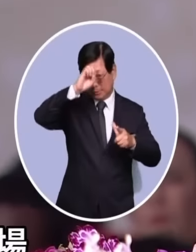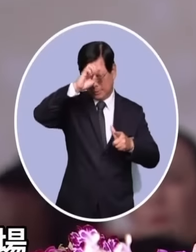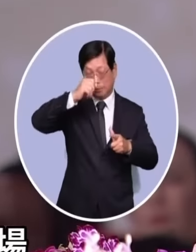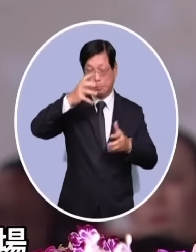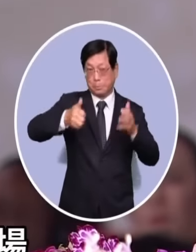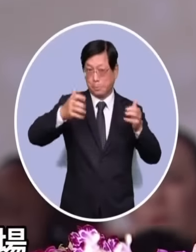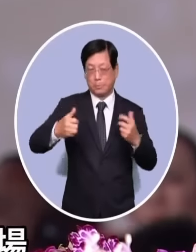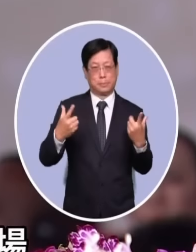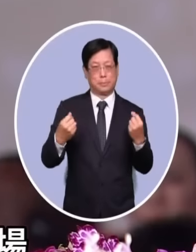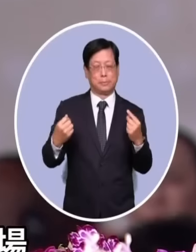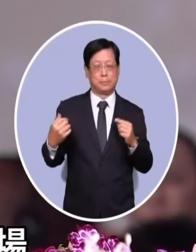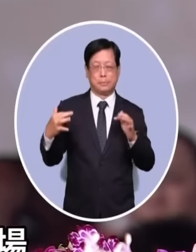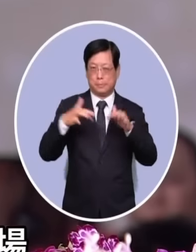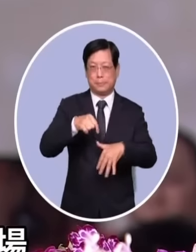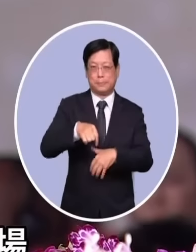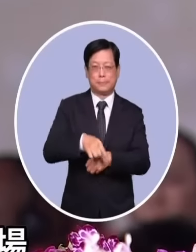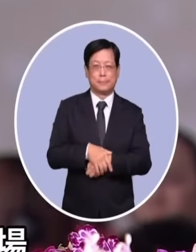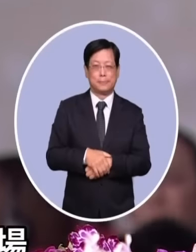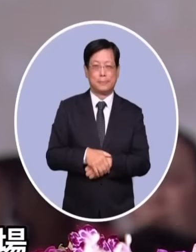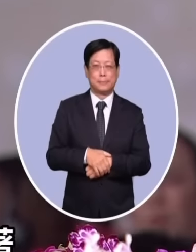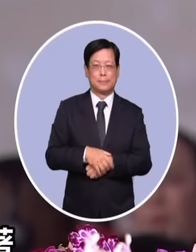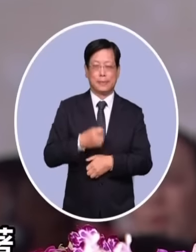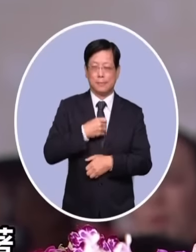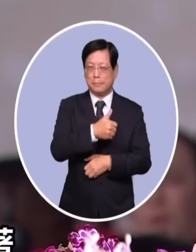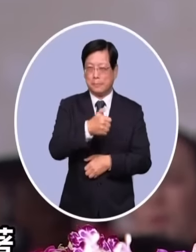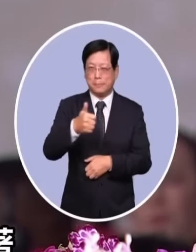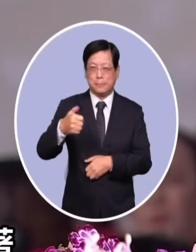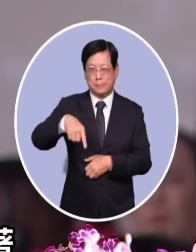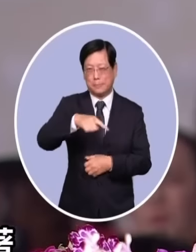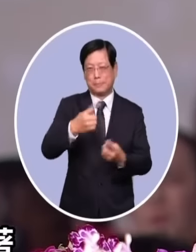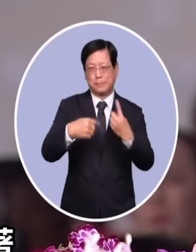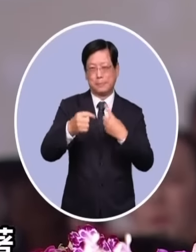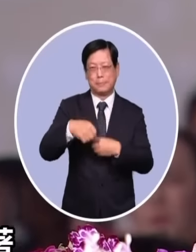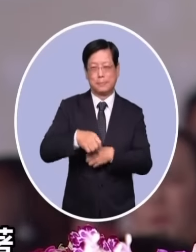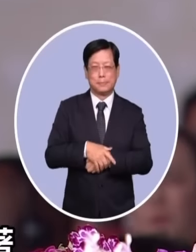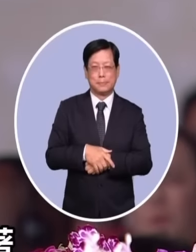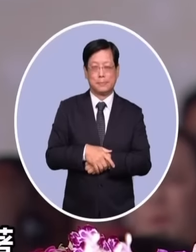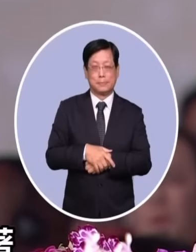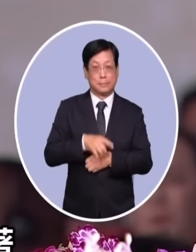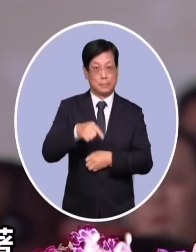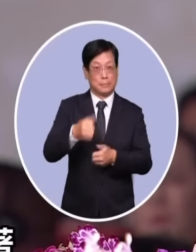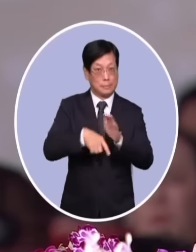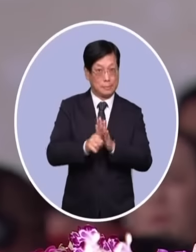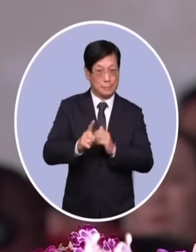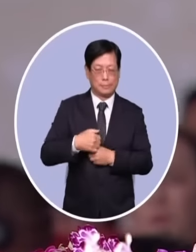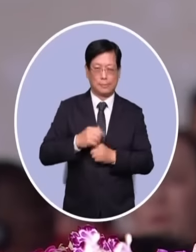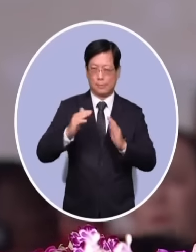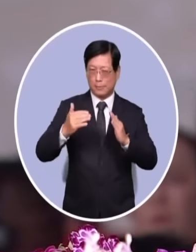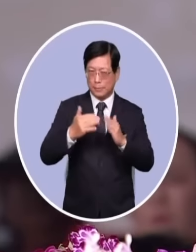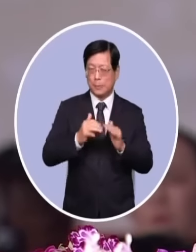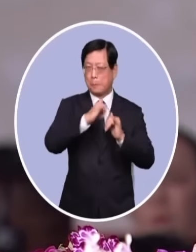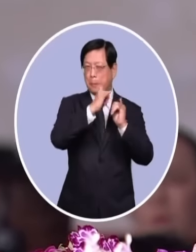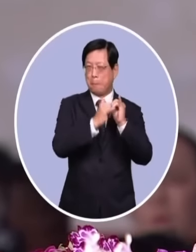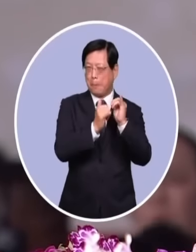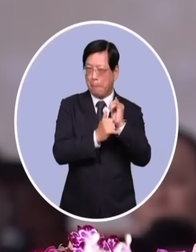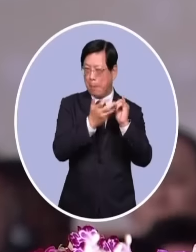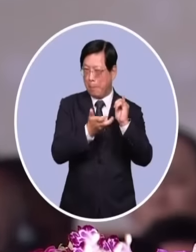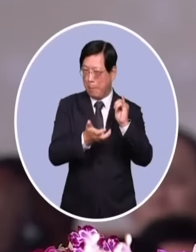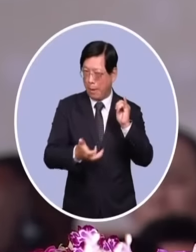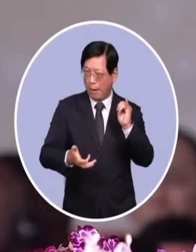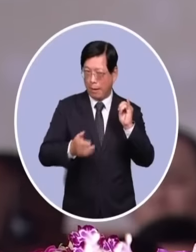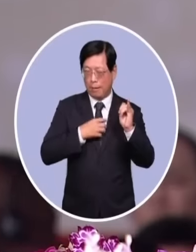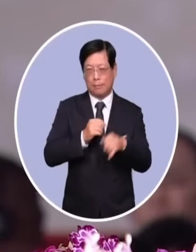袖都来到现场，我要感谢各位的参与，这代表着国家一代又一代的实